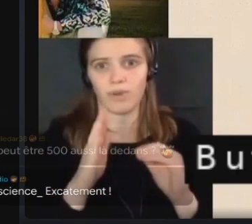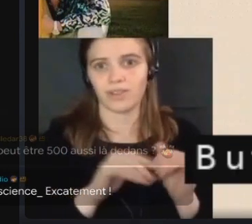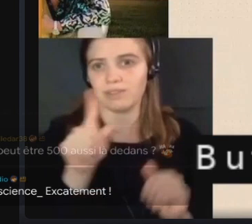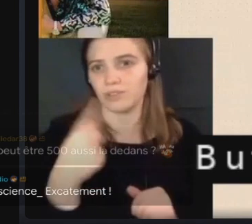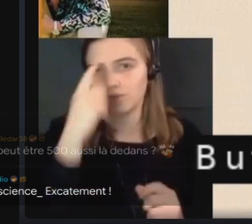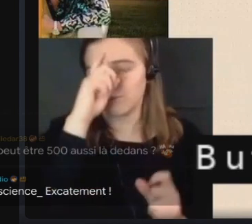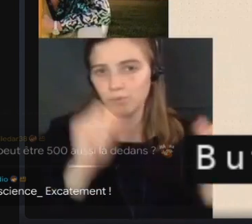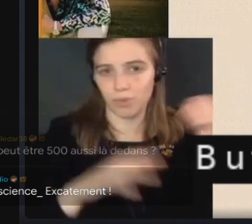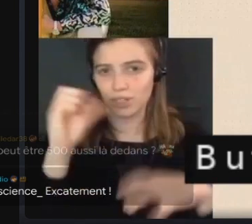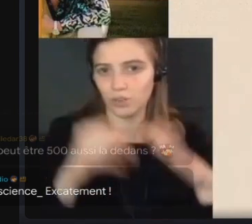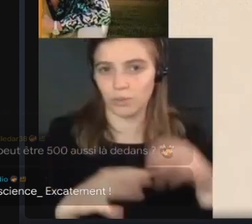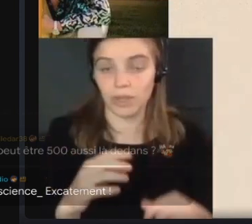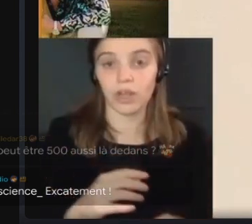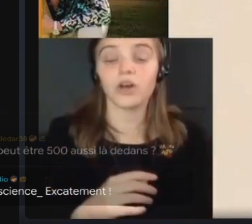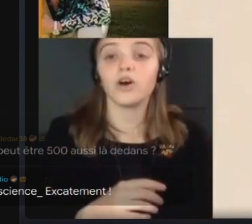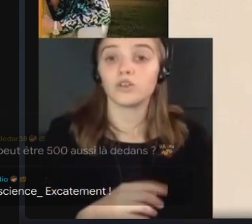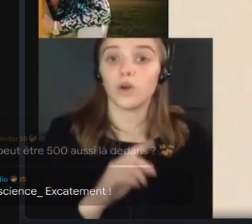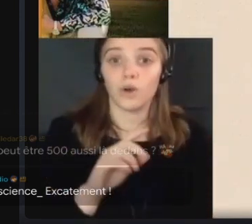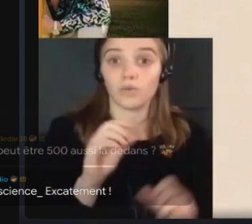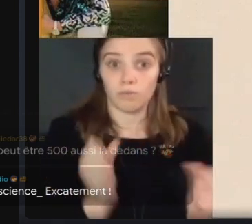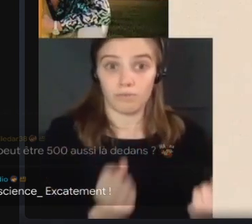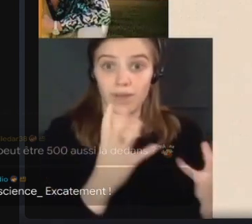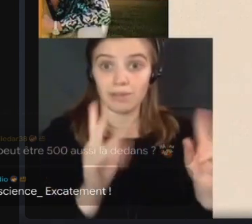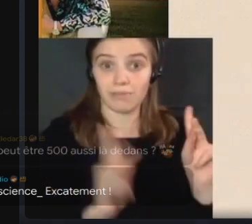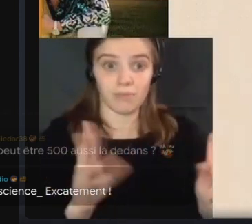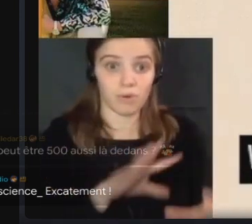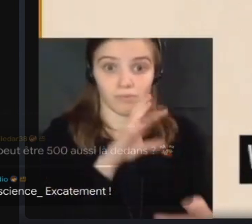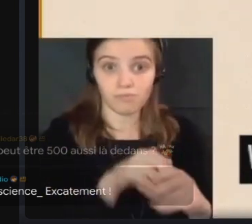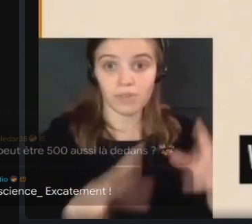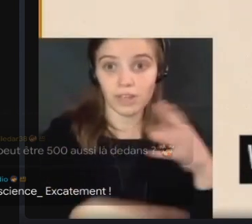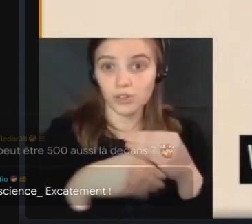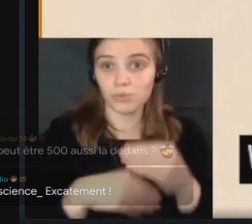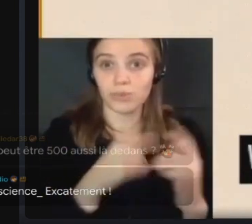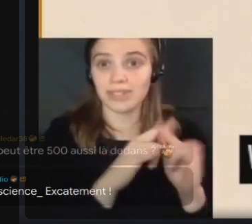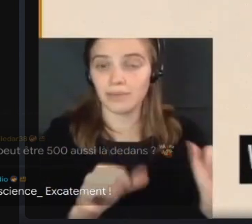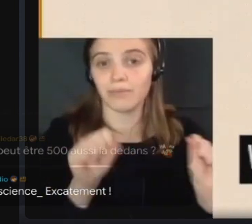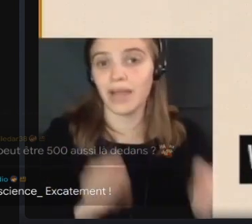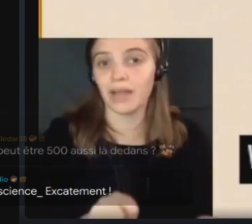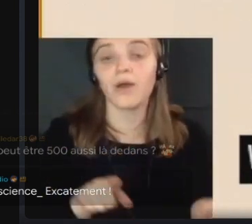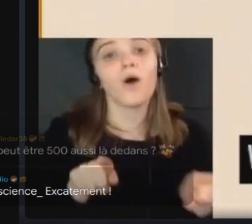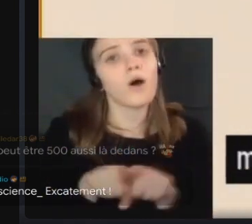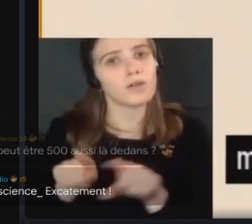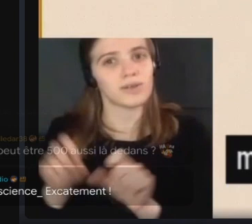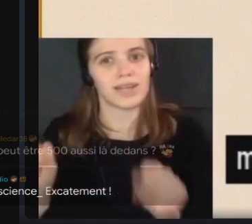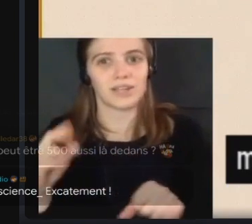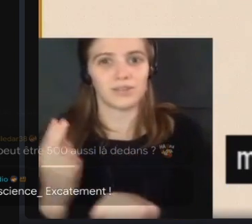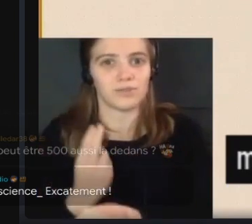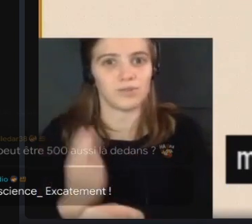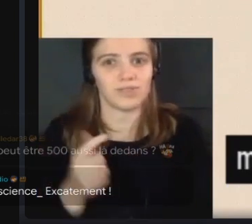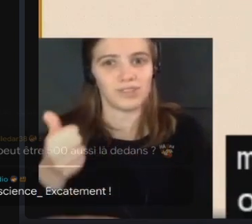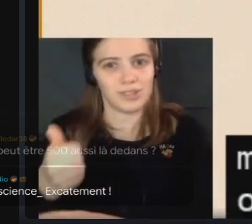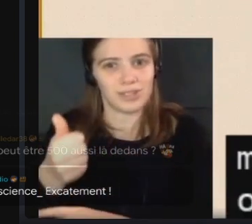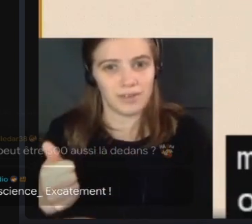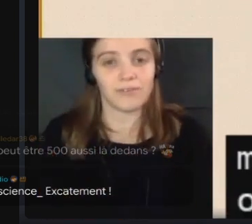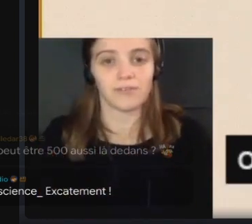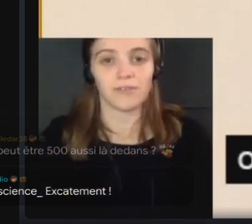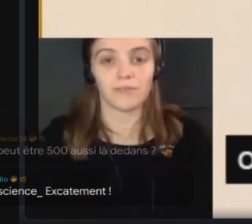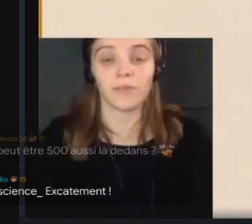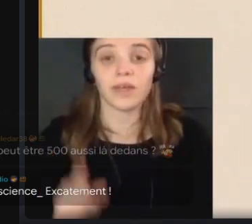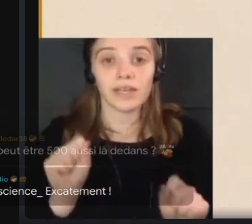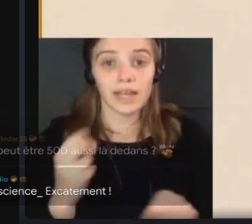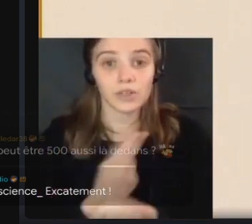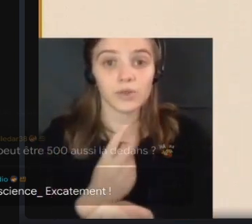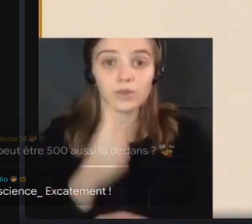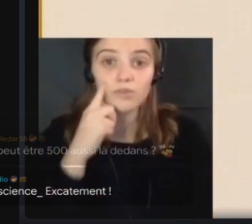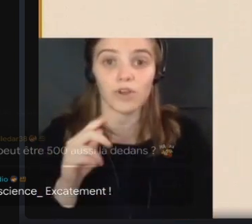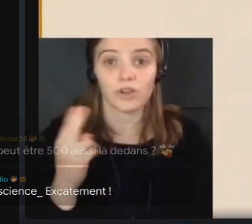the single player use case is for systems thinkers. So if I go into this user flow diagram, you Oh, can see how, oui. we've made this.